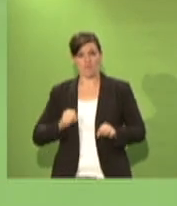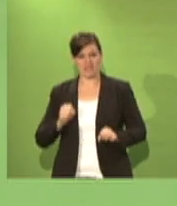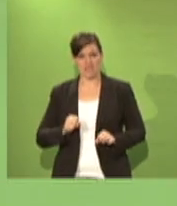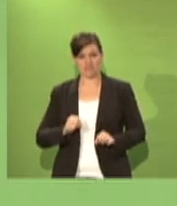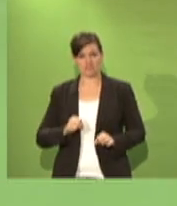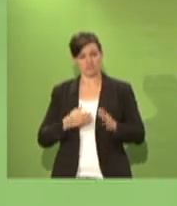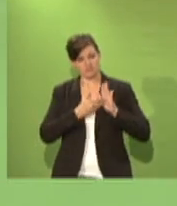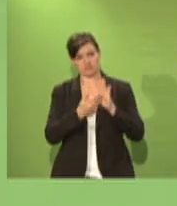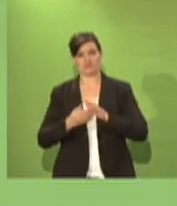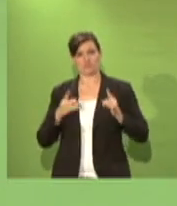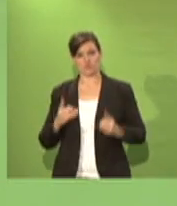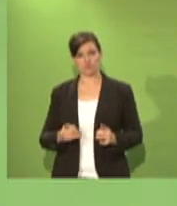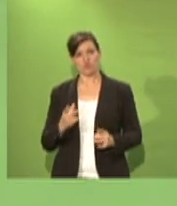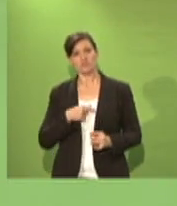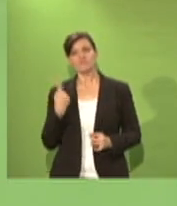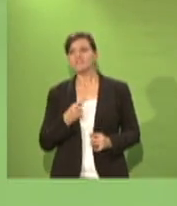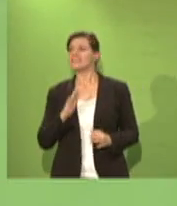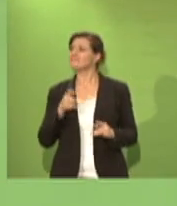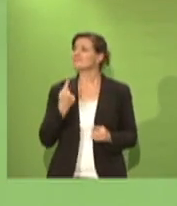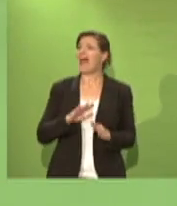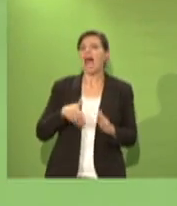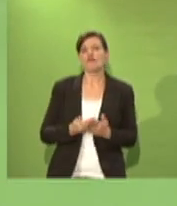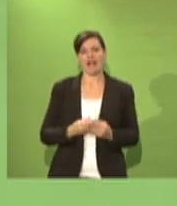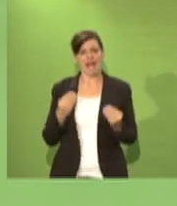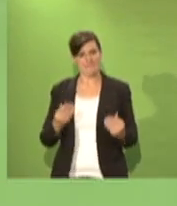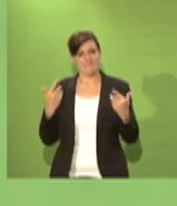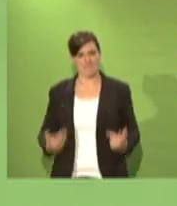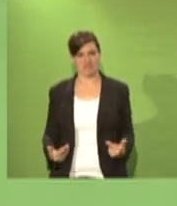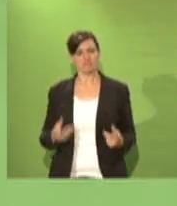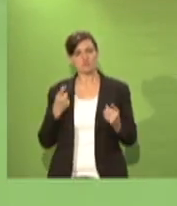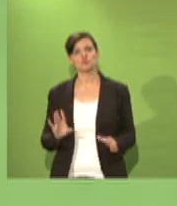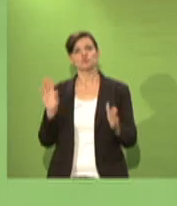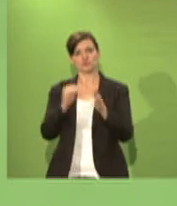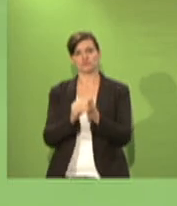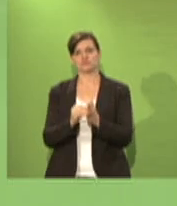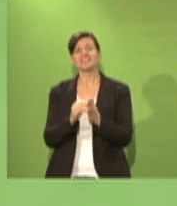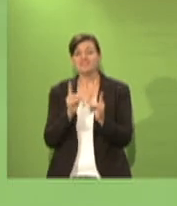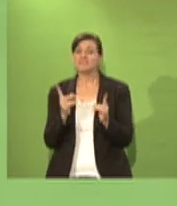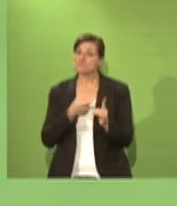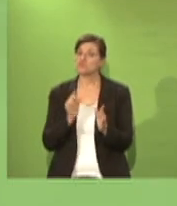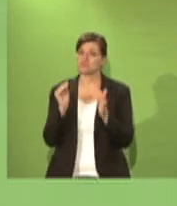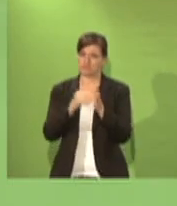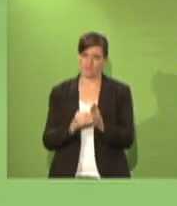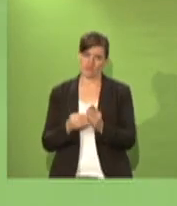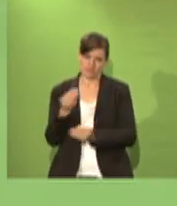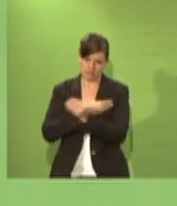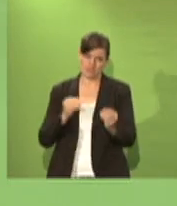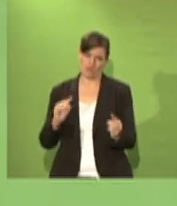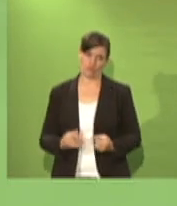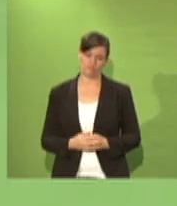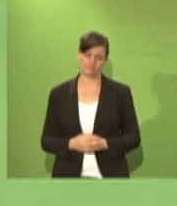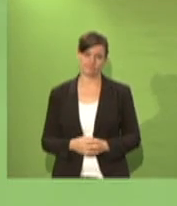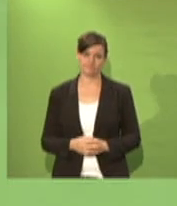Partei. Sich hier zu positionieren, ist aus unserer Sicht unabdingbar. Es